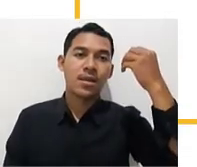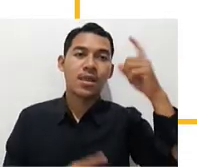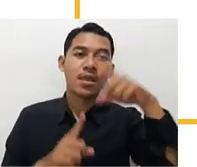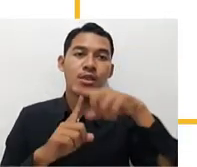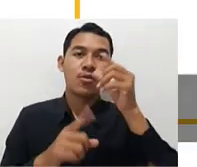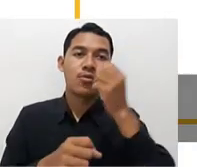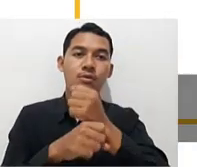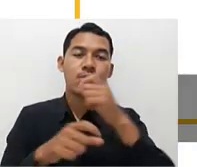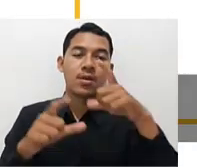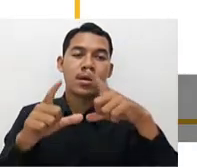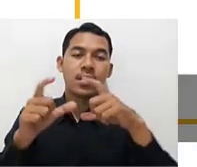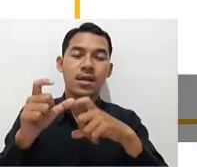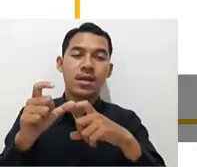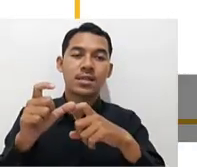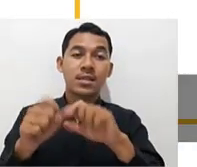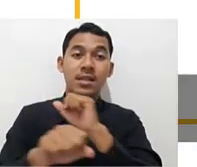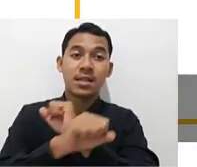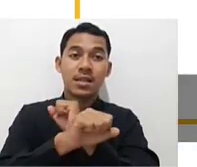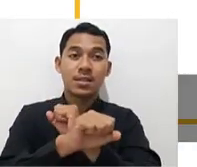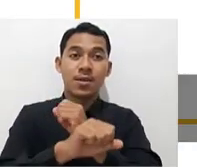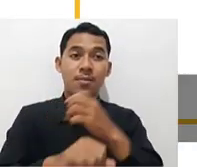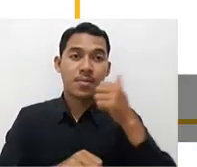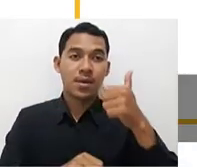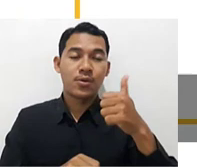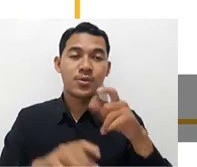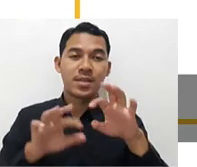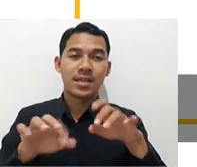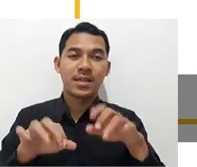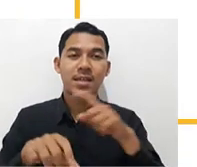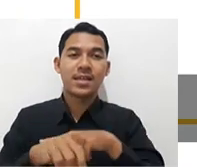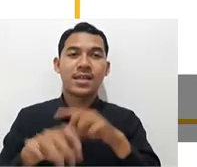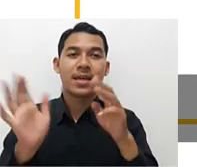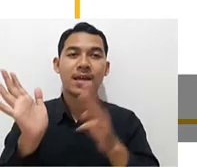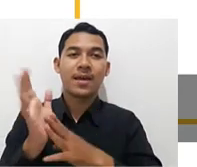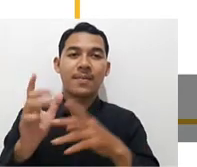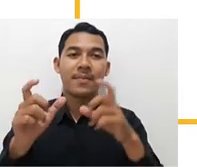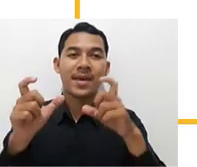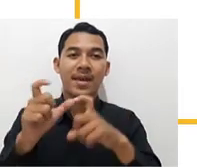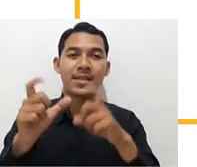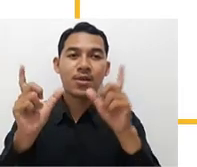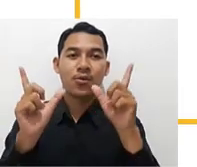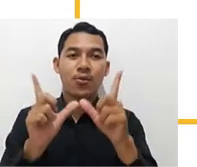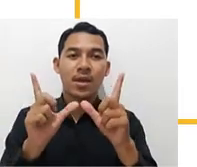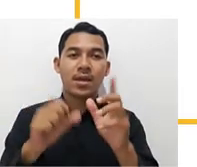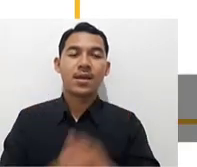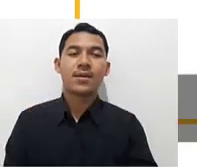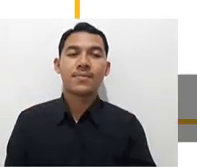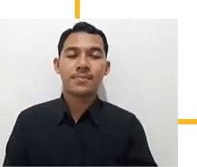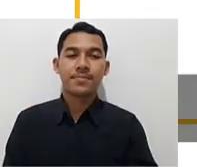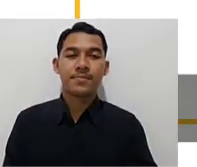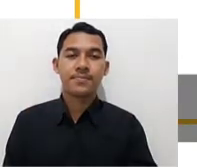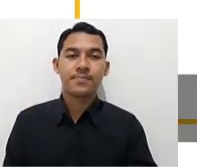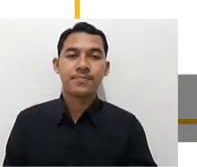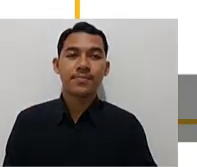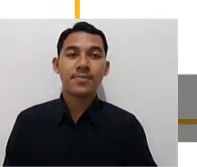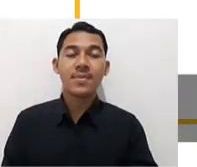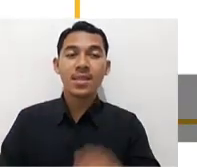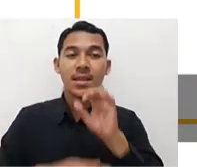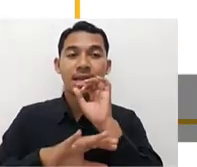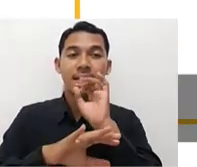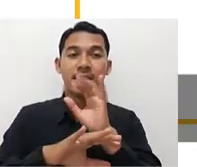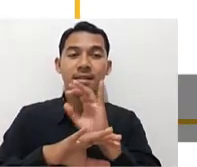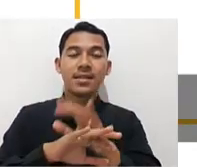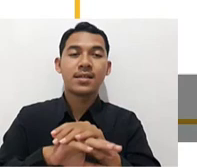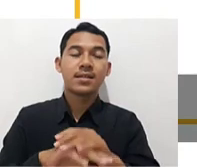apa dikerjakan semaksimal mungkin, diketik di Microsoft Word. Nanti ya apa ya dijelasin aja jadi